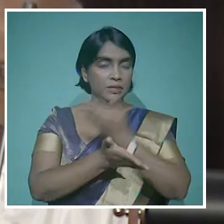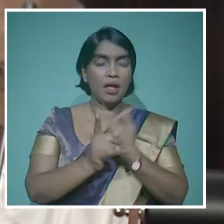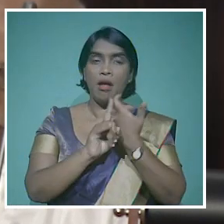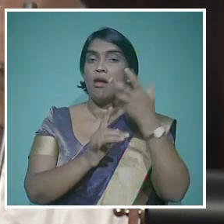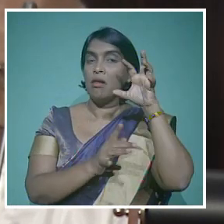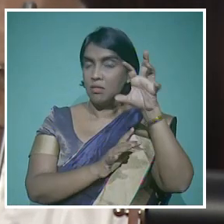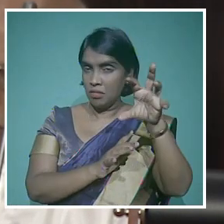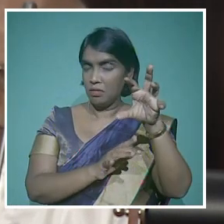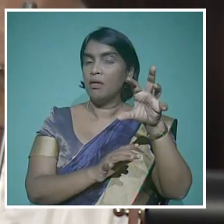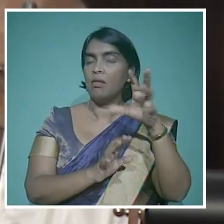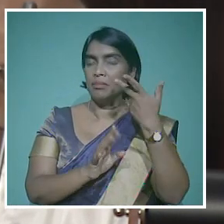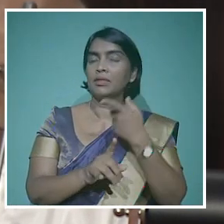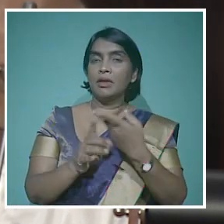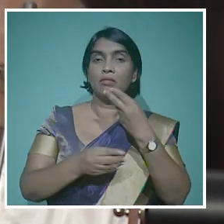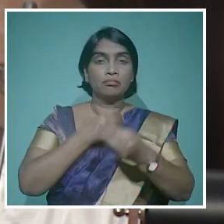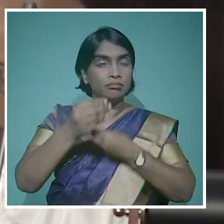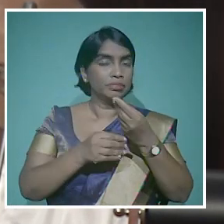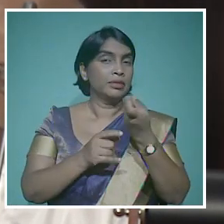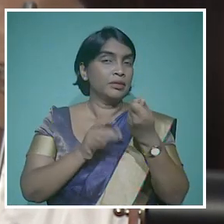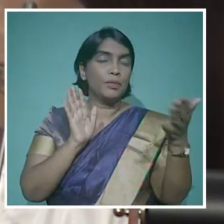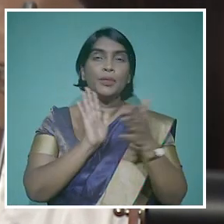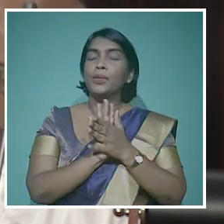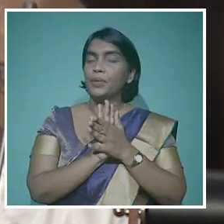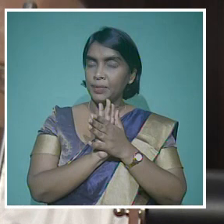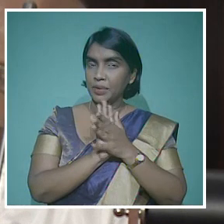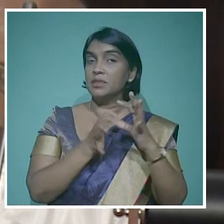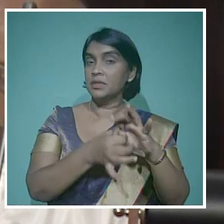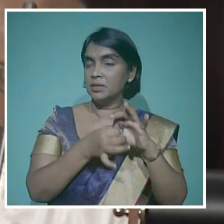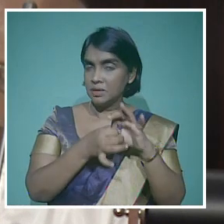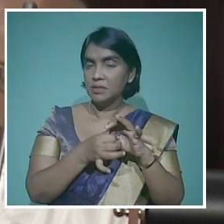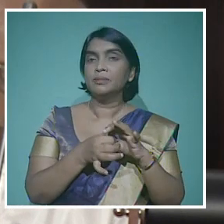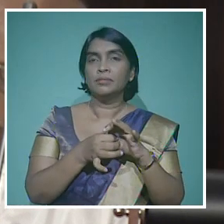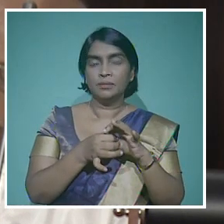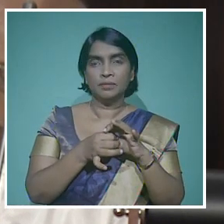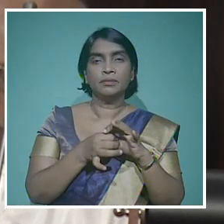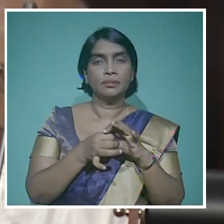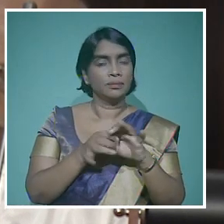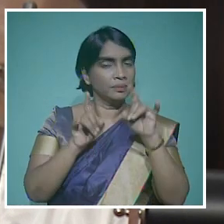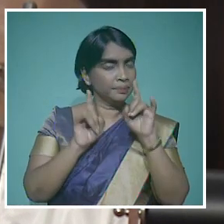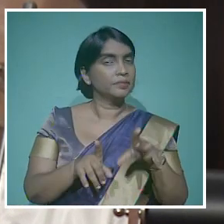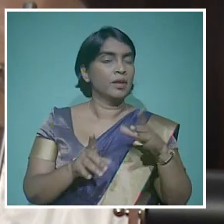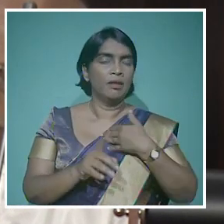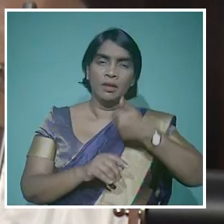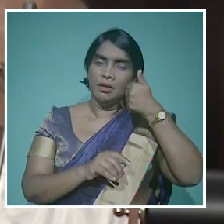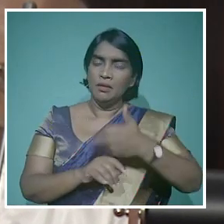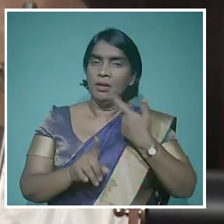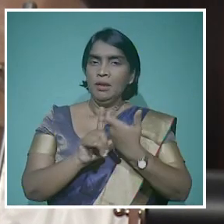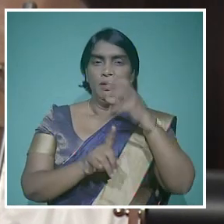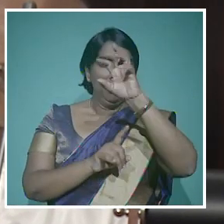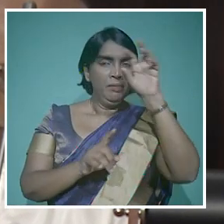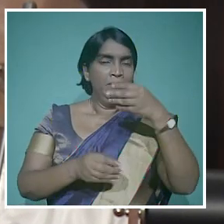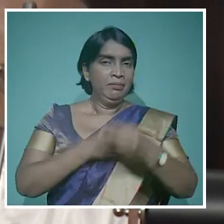කලාපීය විස්තරීය ආර්ථික හවුල්කාරීත්වය රීජනල් කොම්ප්‍රිහෙන්සිව් ඉකොනොමික් පාර්ට්නර්ෂිප් වැනි ඉතා වැදගත් කලාපීය